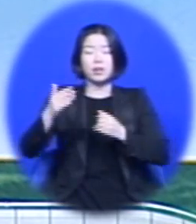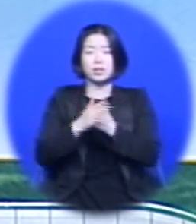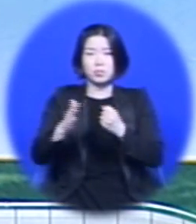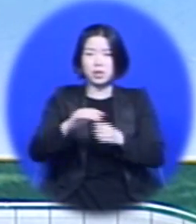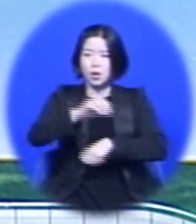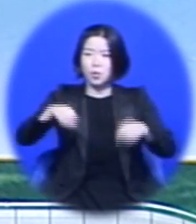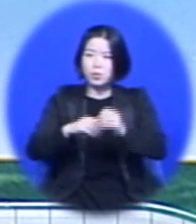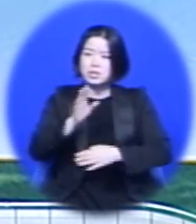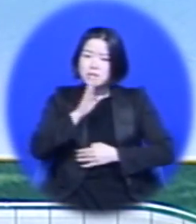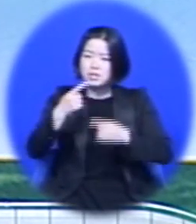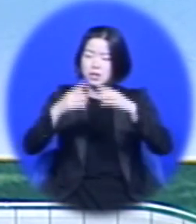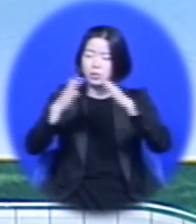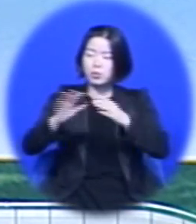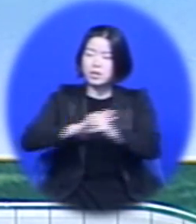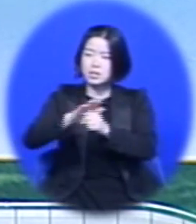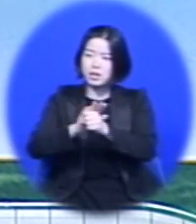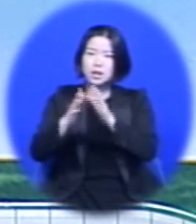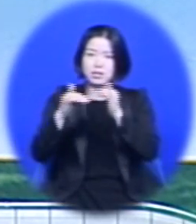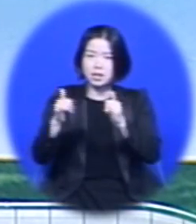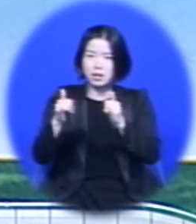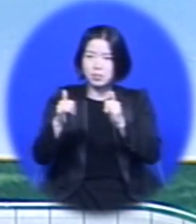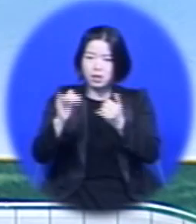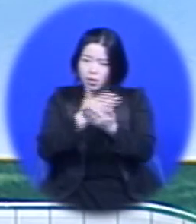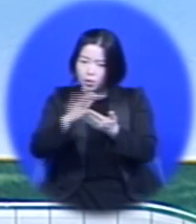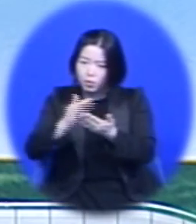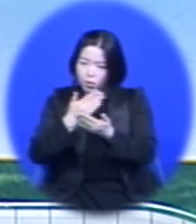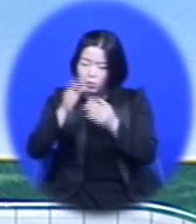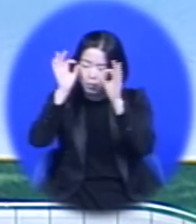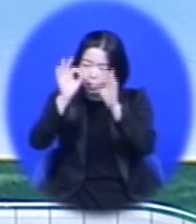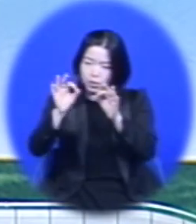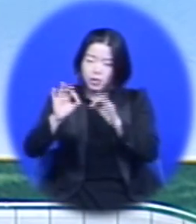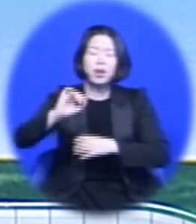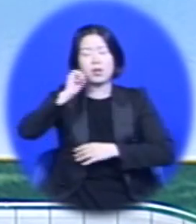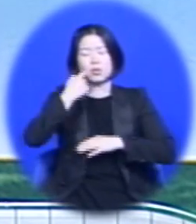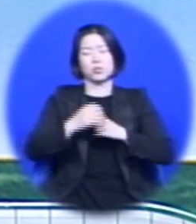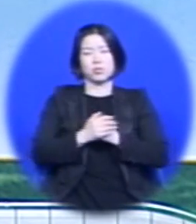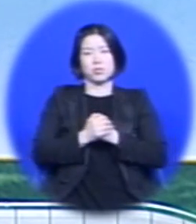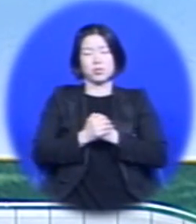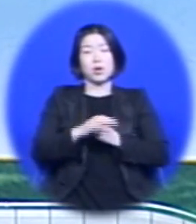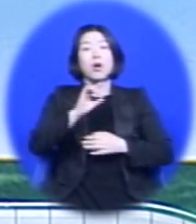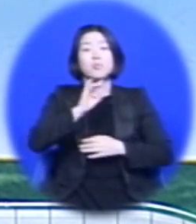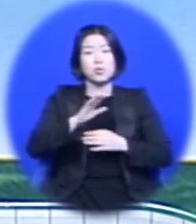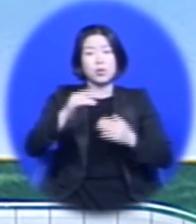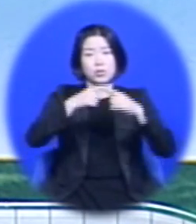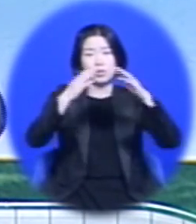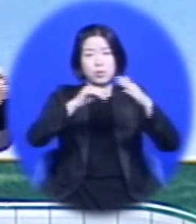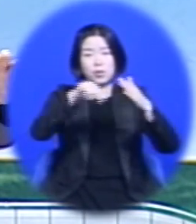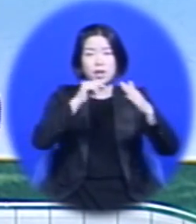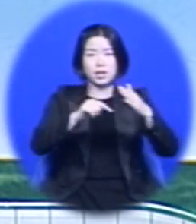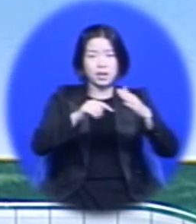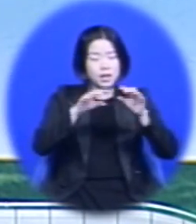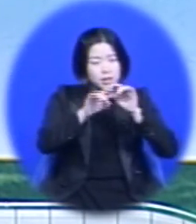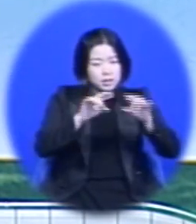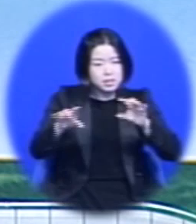진짜 교회를 사랑하는 사람을 보기가, 찾아 구별하기가 쉽지 않습니다. 물론 교회 안에 세세히